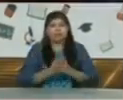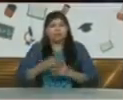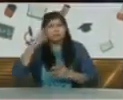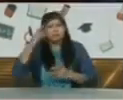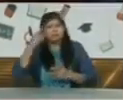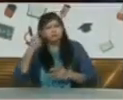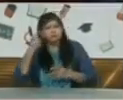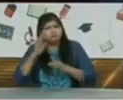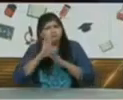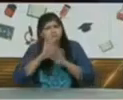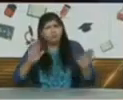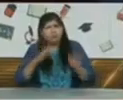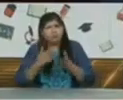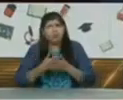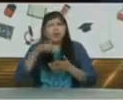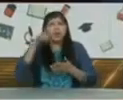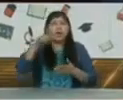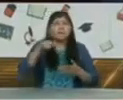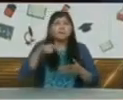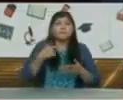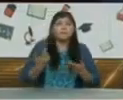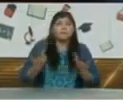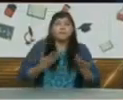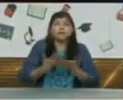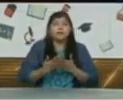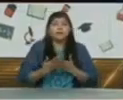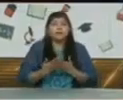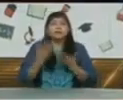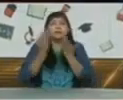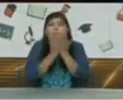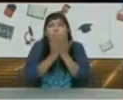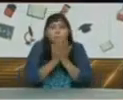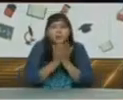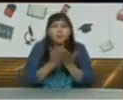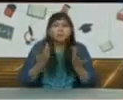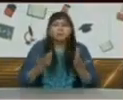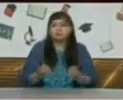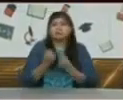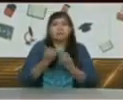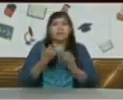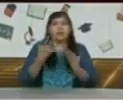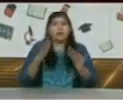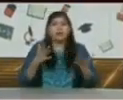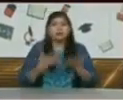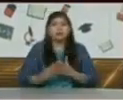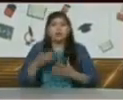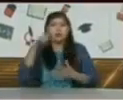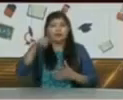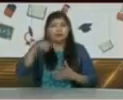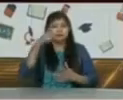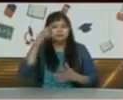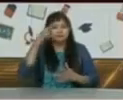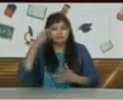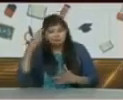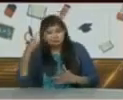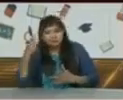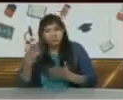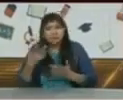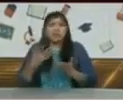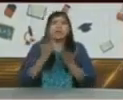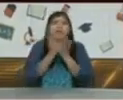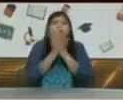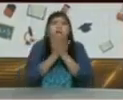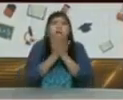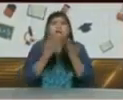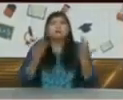नहीं कि आपके पास याद करने की शक्ति नहीं है। अगर आप खुद से